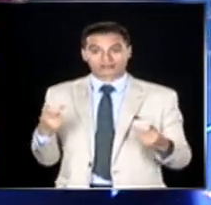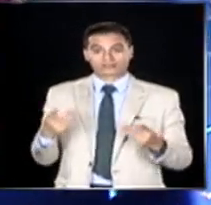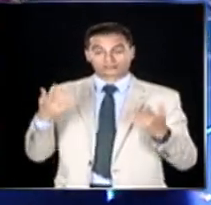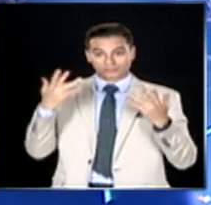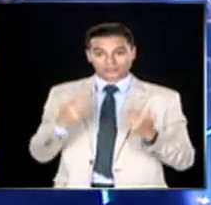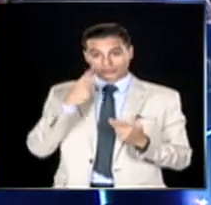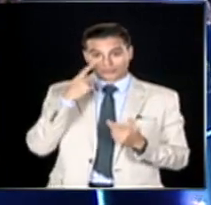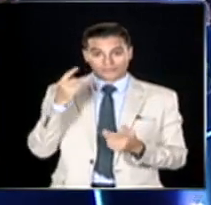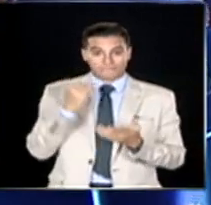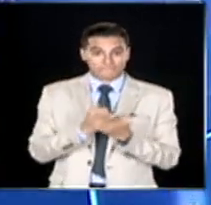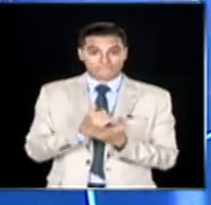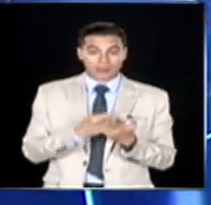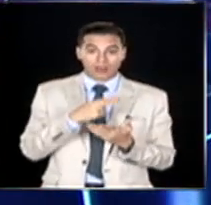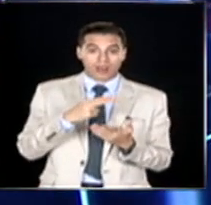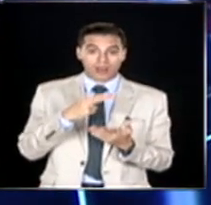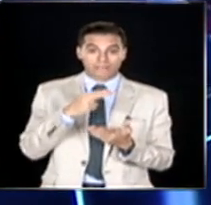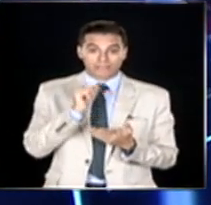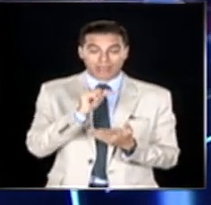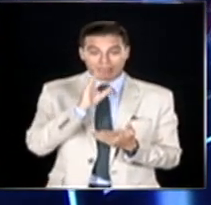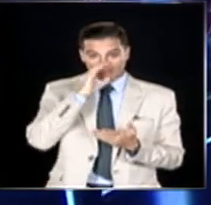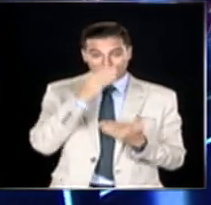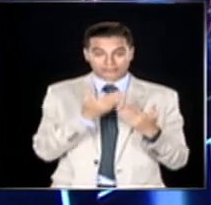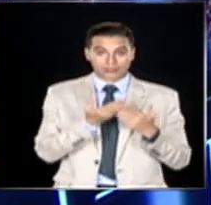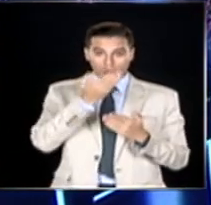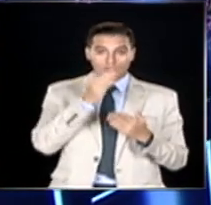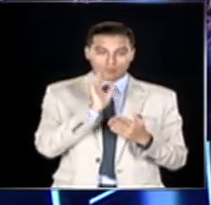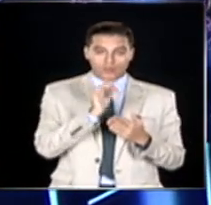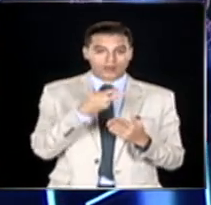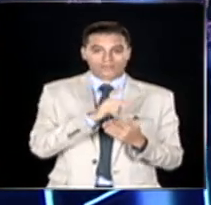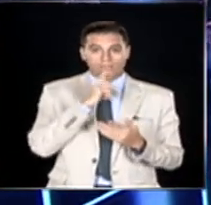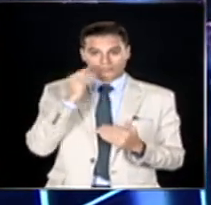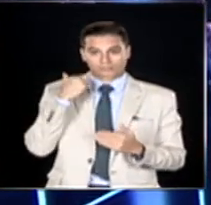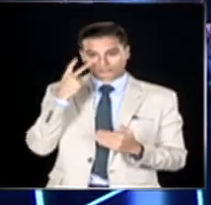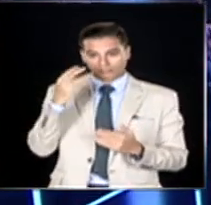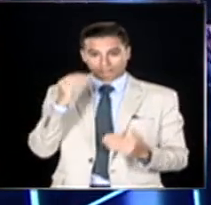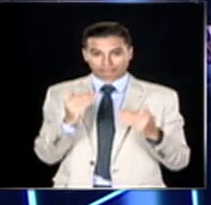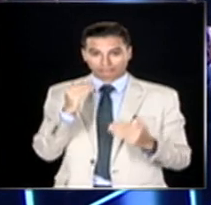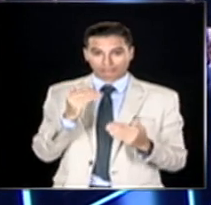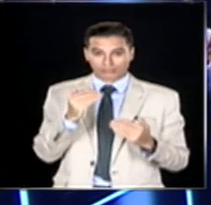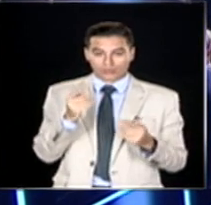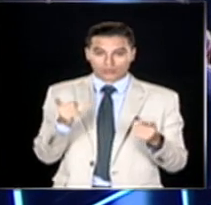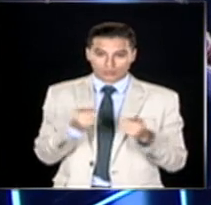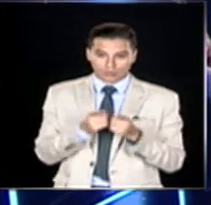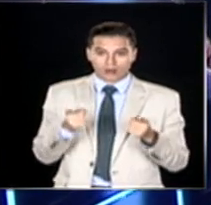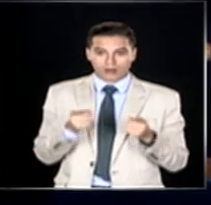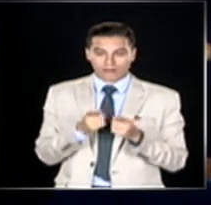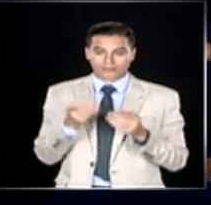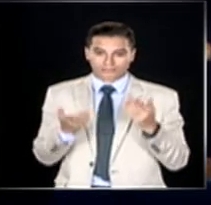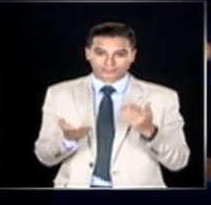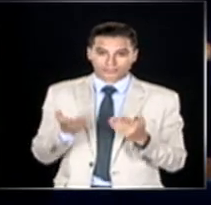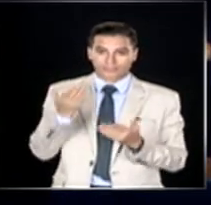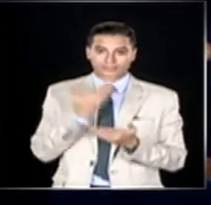وما زالت مدرسة عاطف بركات في المقدمة، ولكن أعتقد إن جمال عبد الناصر